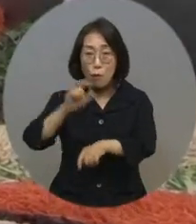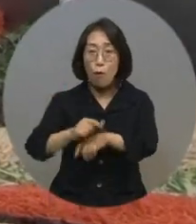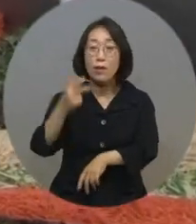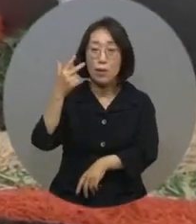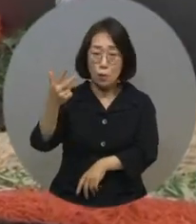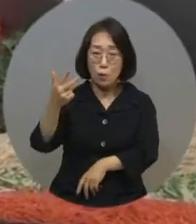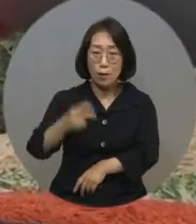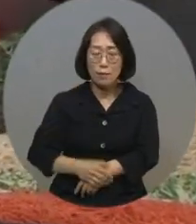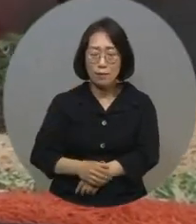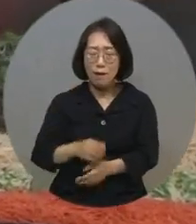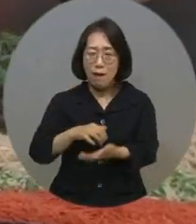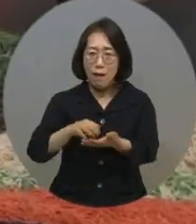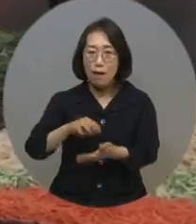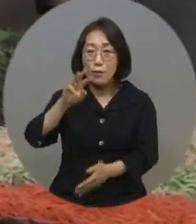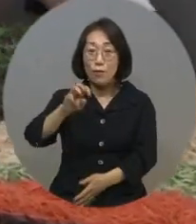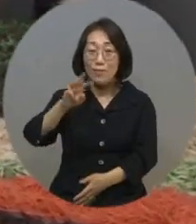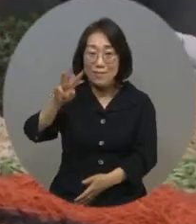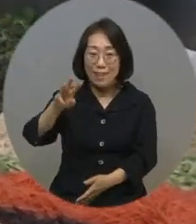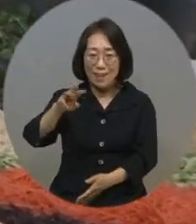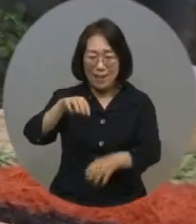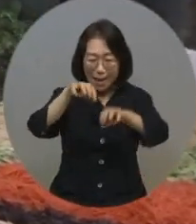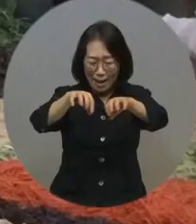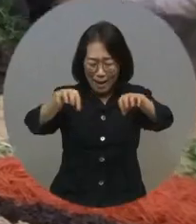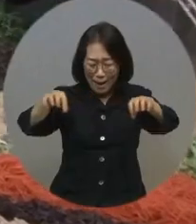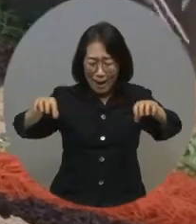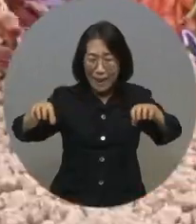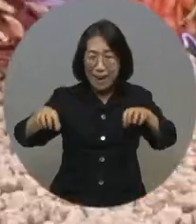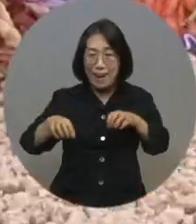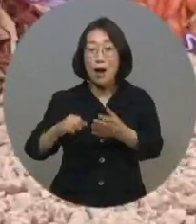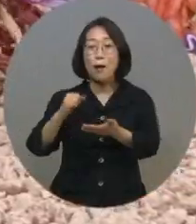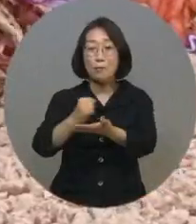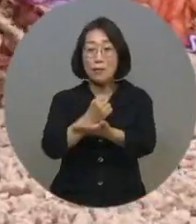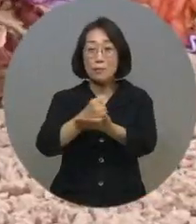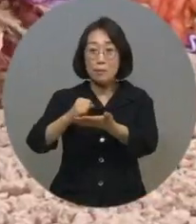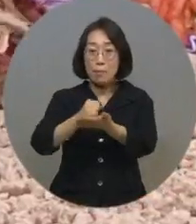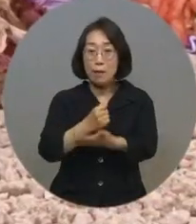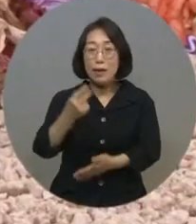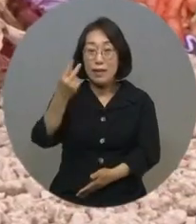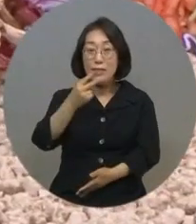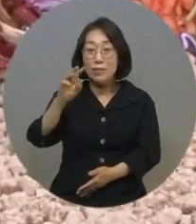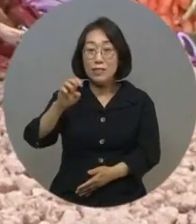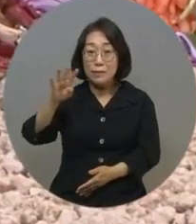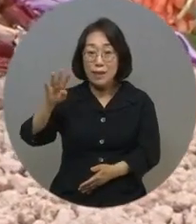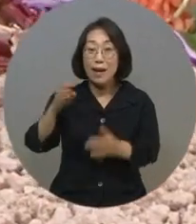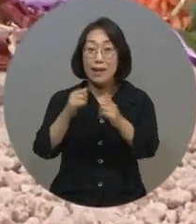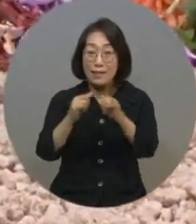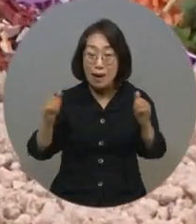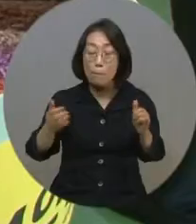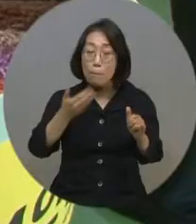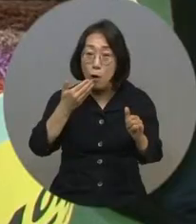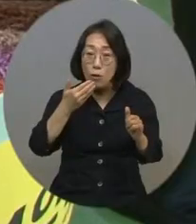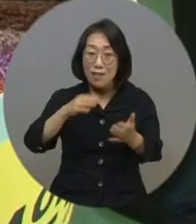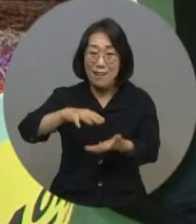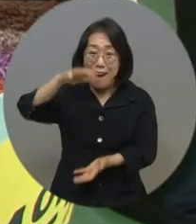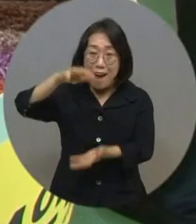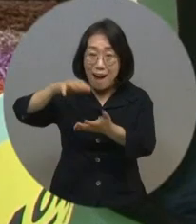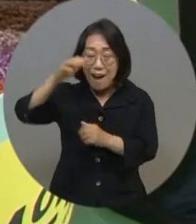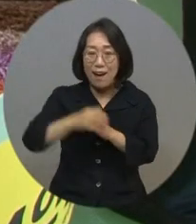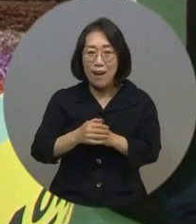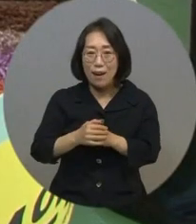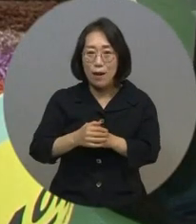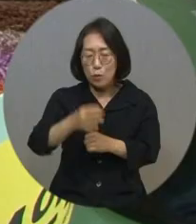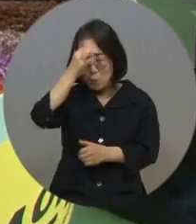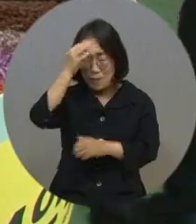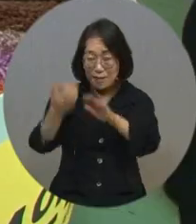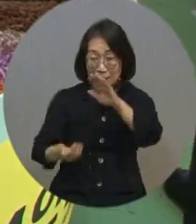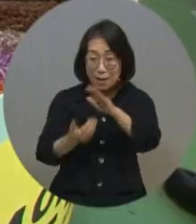포함한 총 33가지의 식자재가 들어간 비빔밥 2024인분을 전통 약선 요리 정영숙